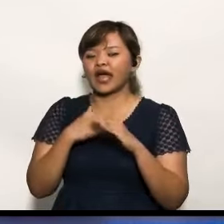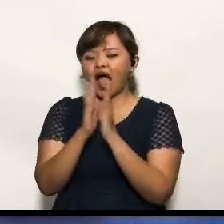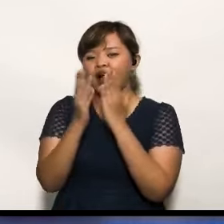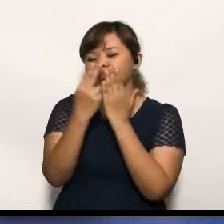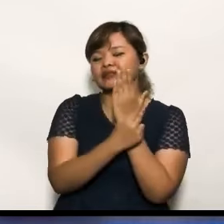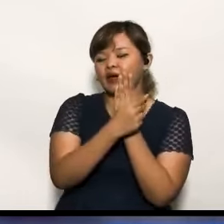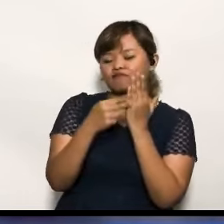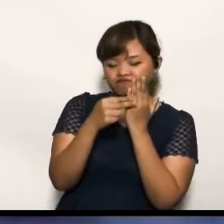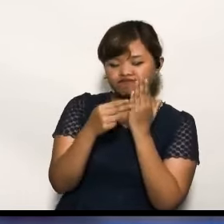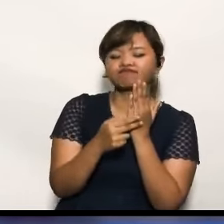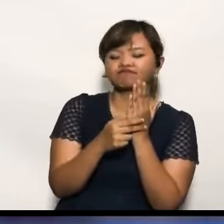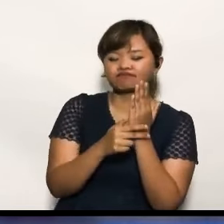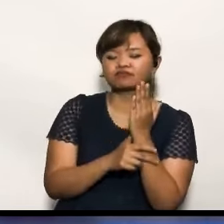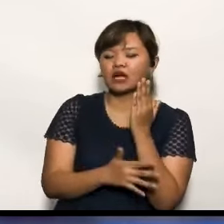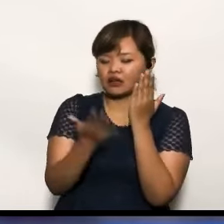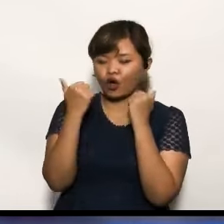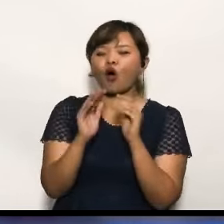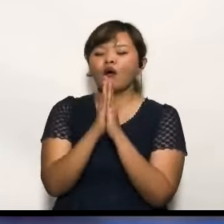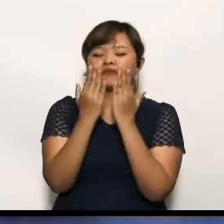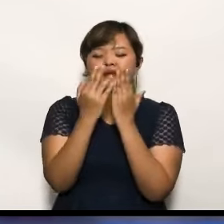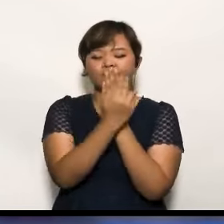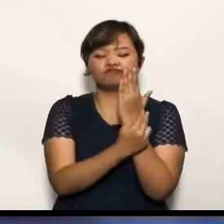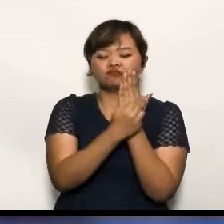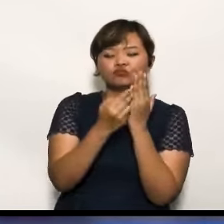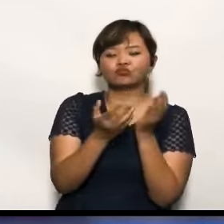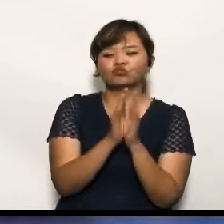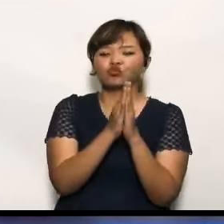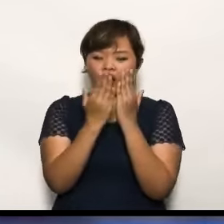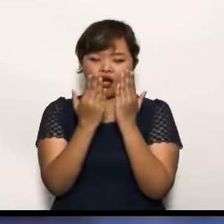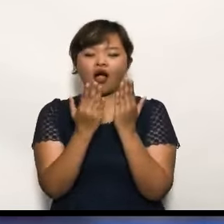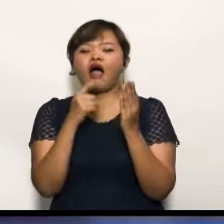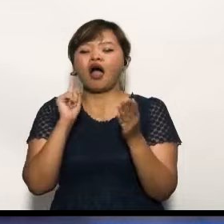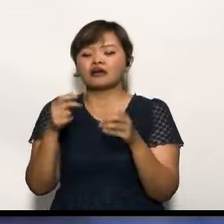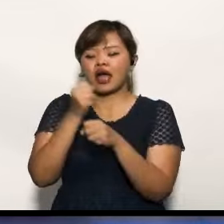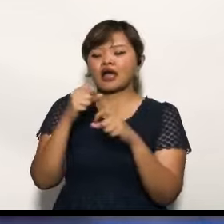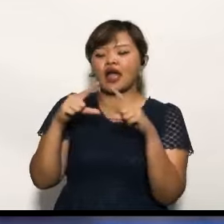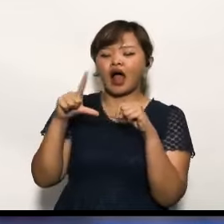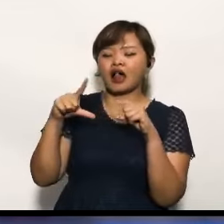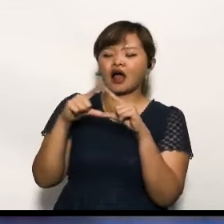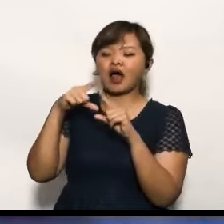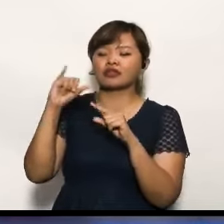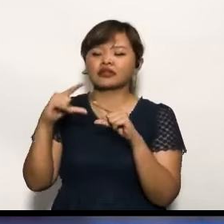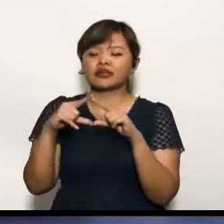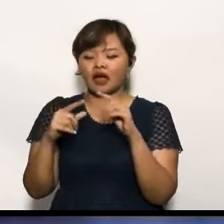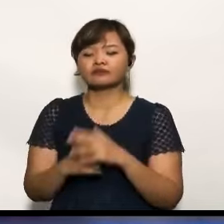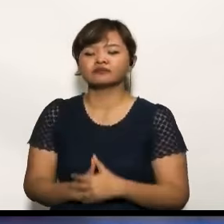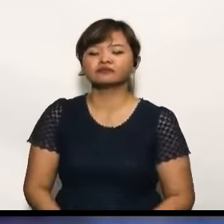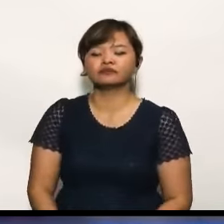saudara, kita buka sama-sama di Galatia. It's not gonna be up there, gak akan ada di sana.